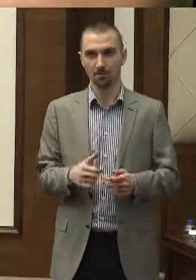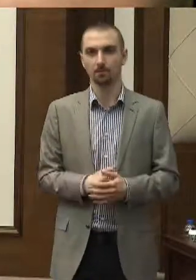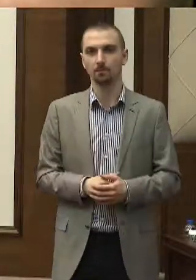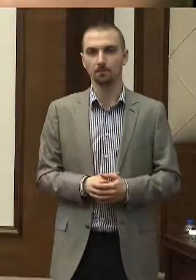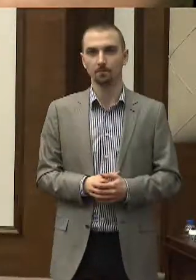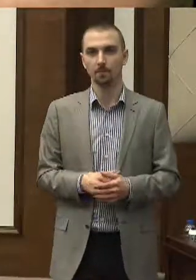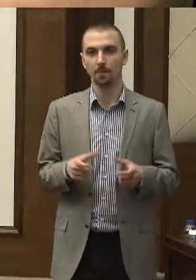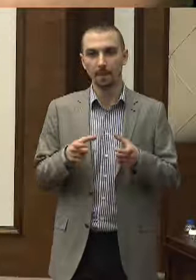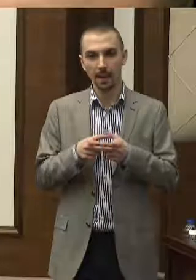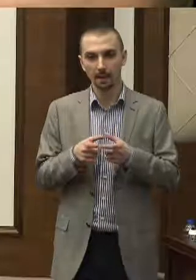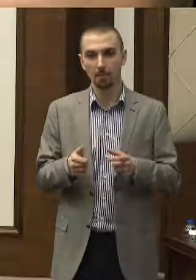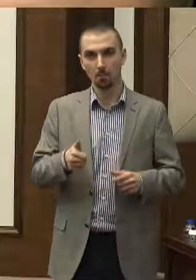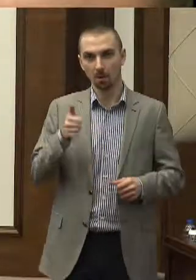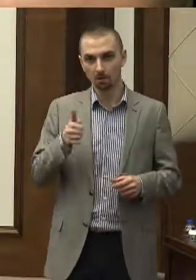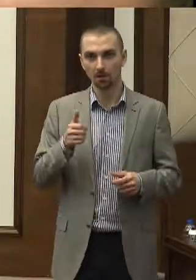başkanı tebrik ediyorum.